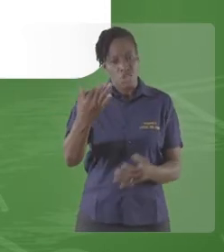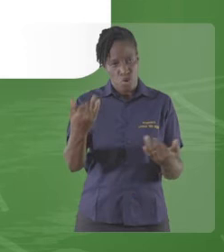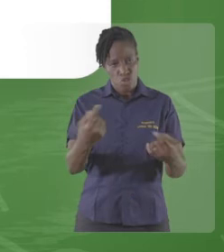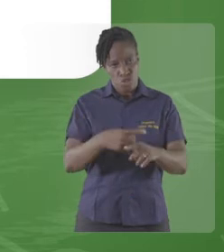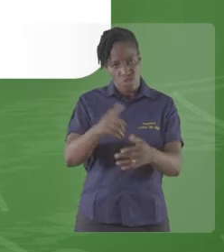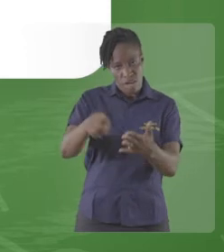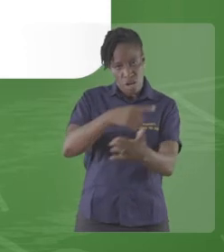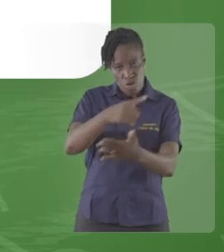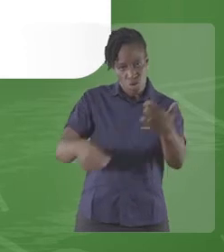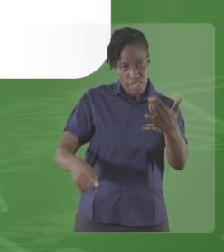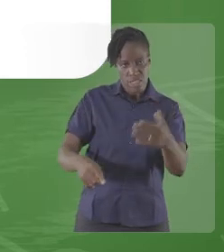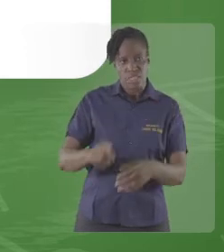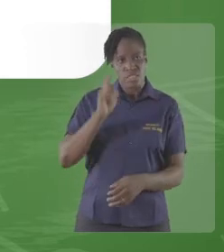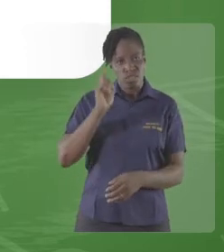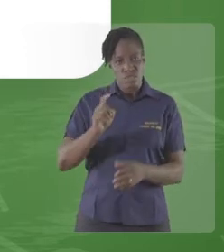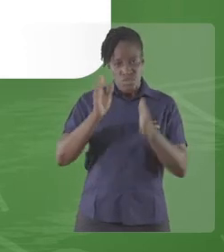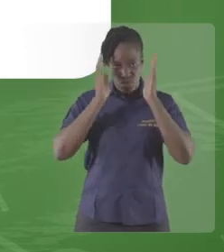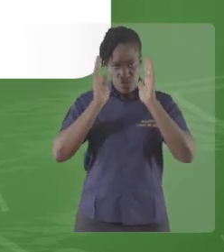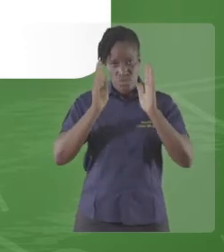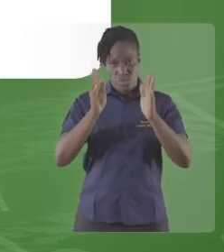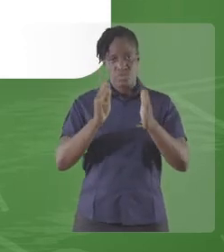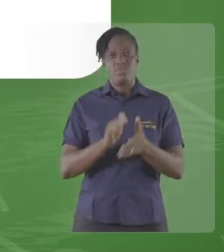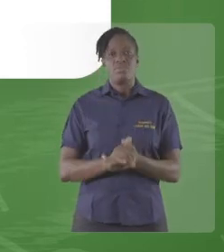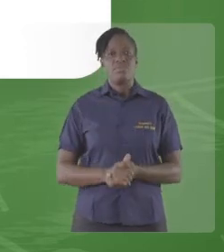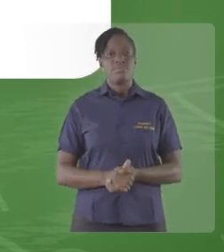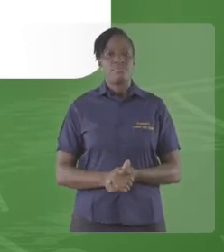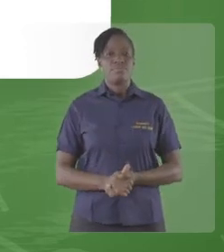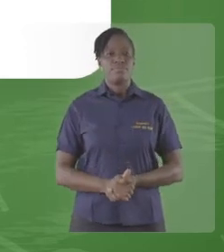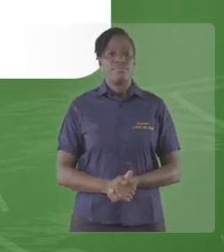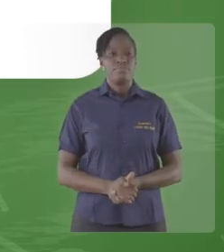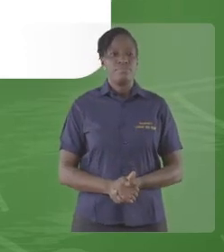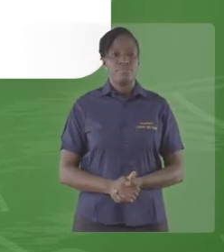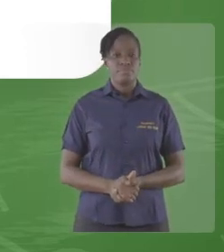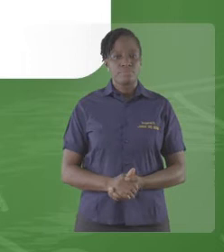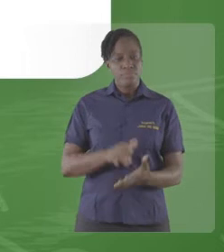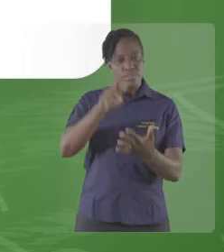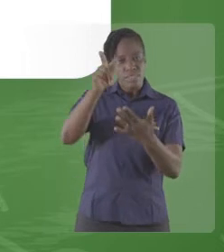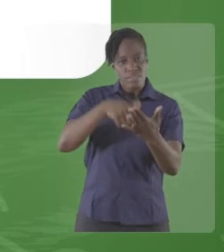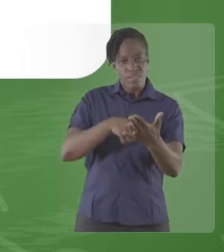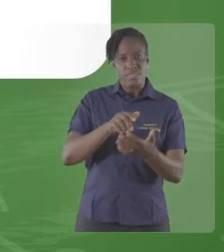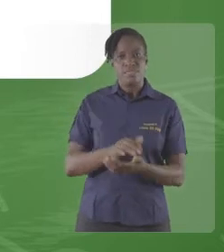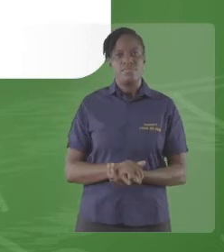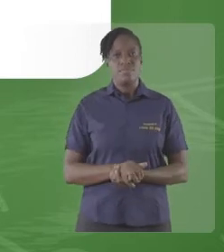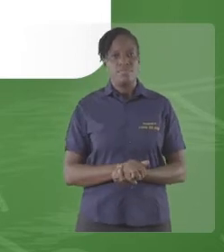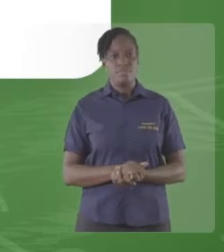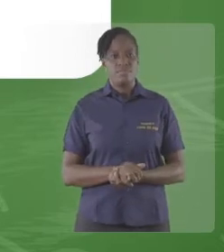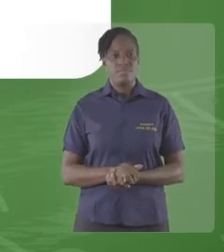que nous vous avons laissé à la fin du cours sur les registres de langue. Je rappelle la